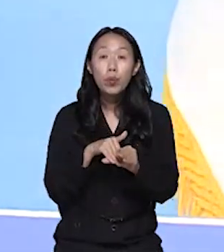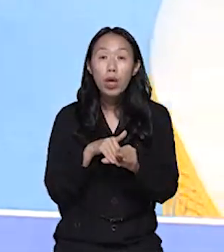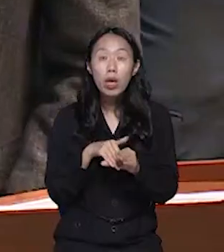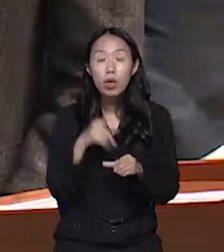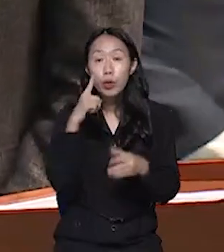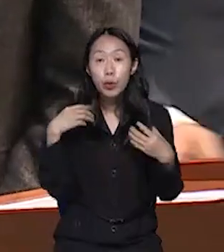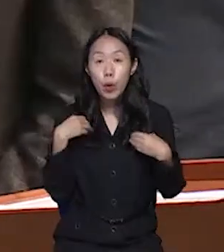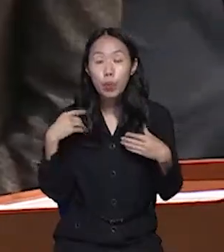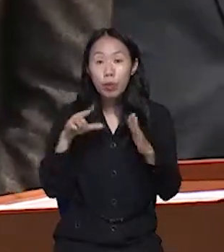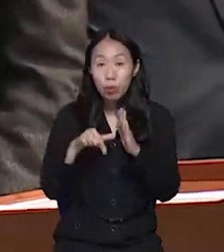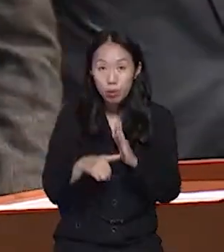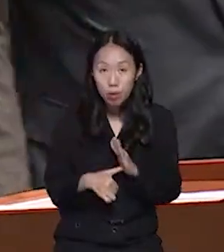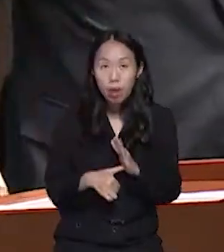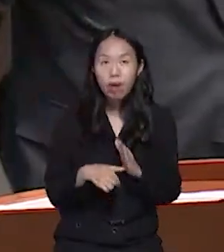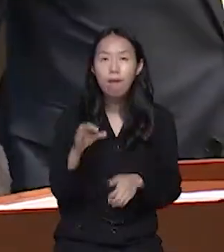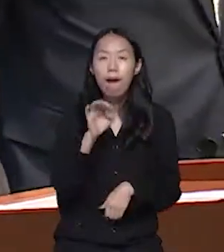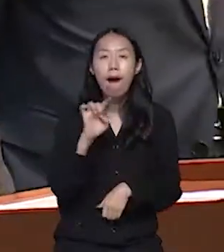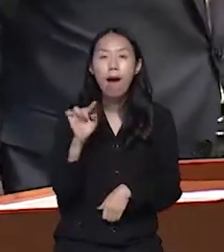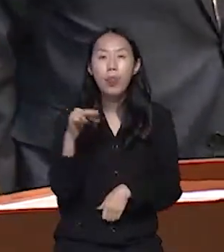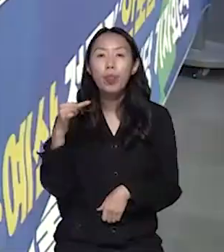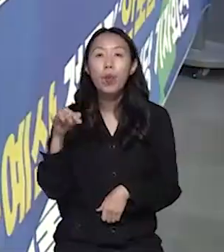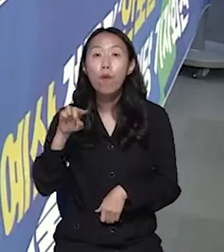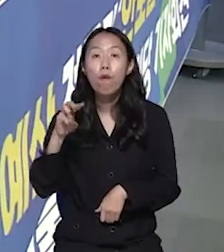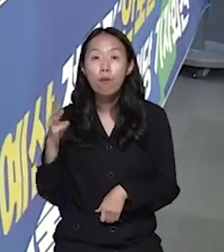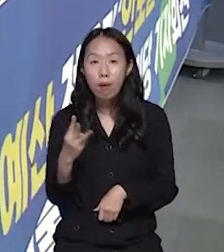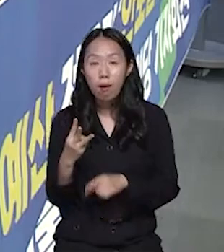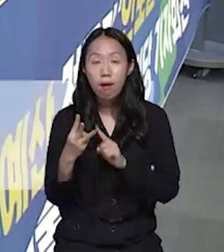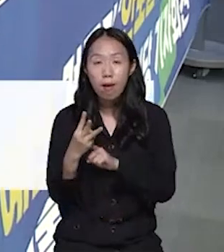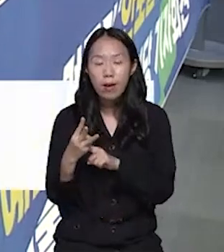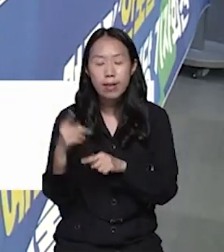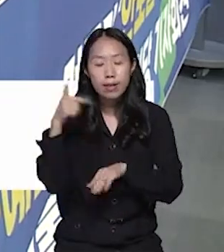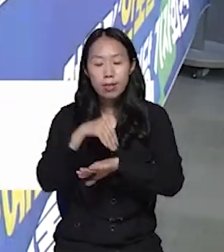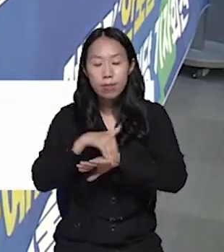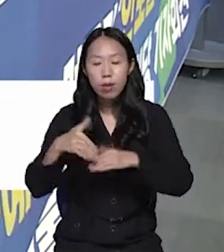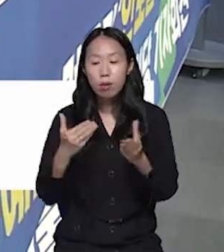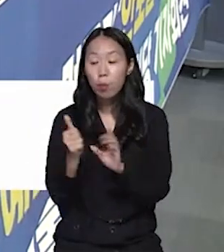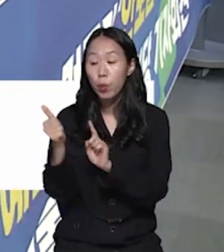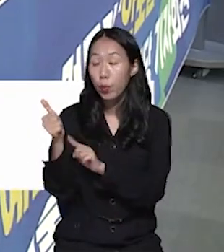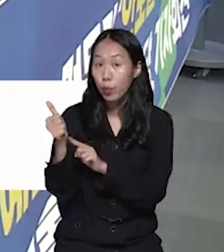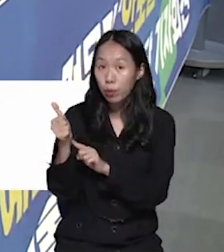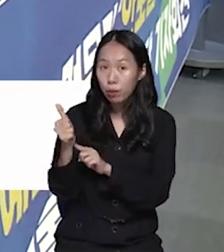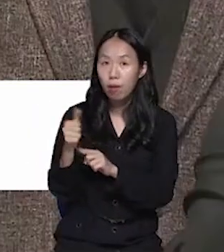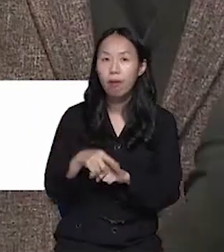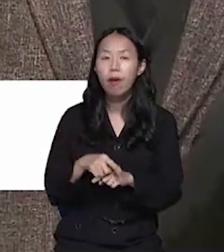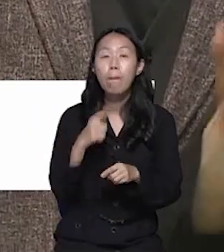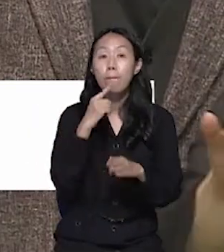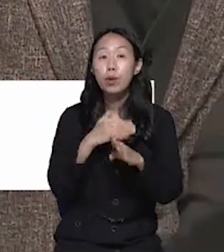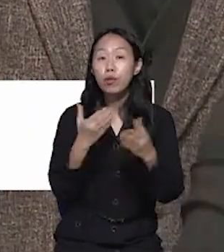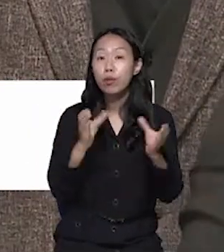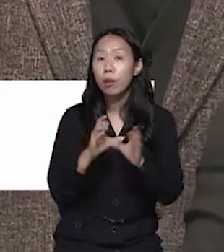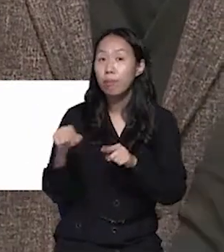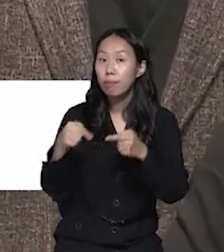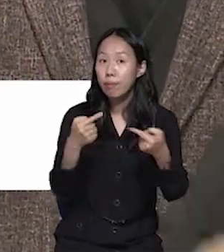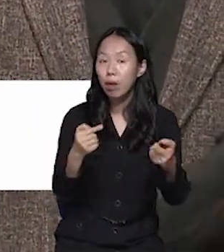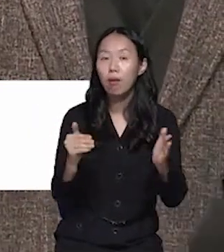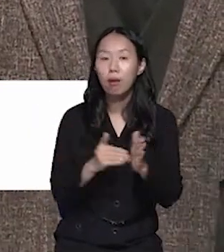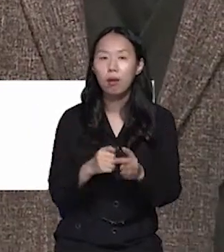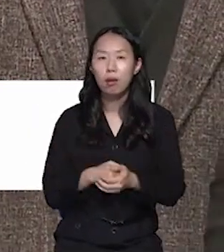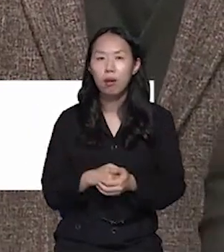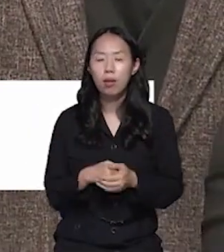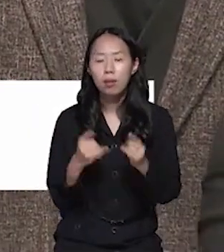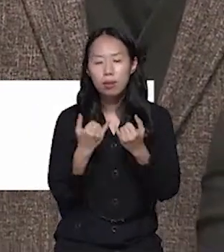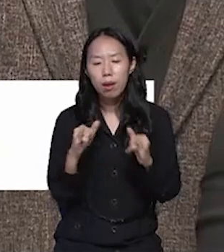이상재 관을 영입한 안도 전 차관이 민주당이 입당했습니다 안전 차관은 기자 회견을 통해